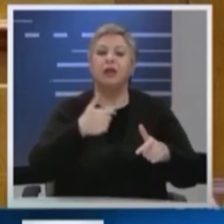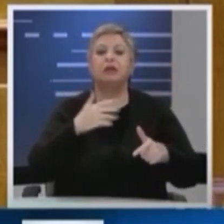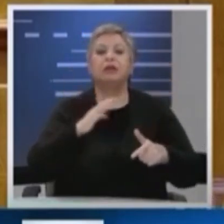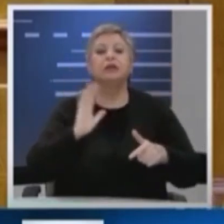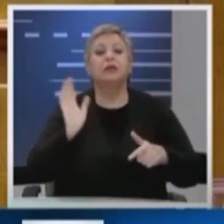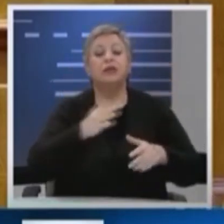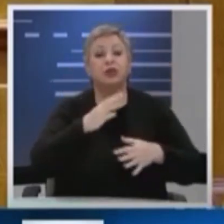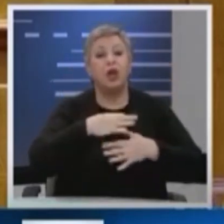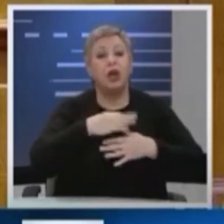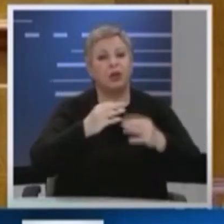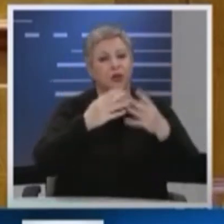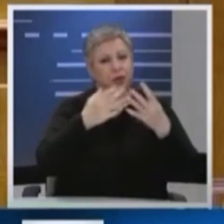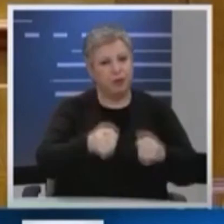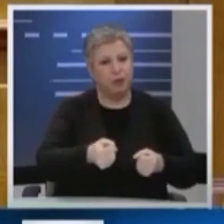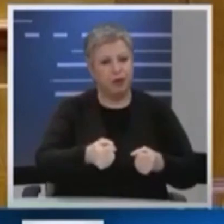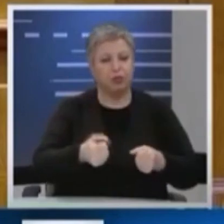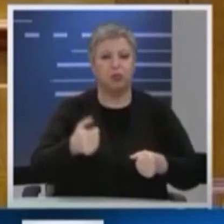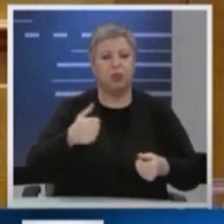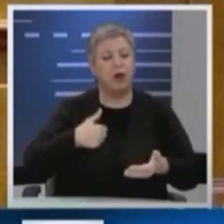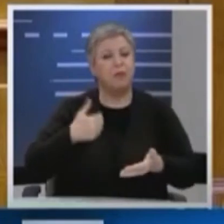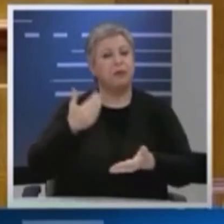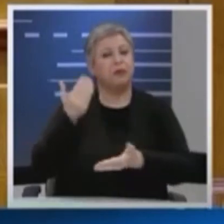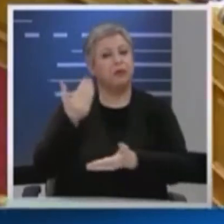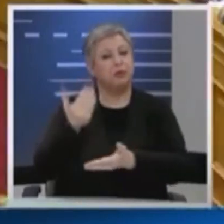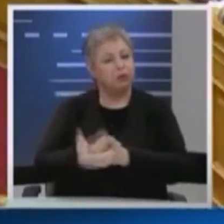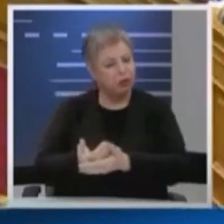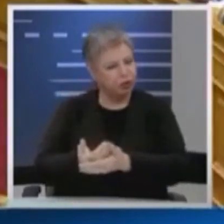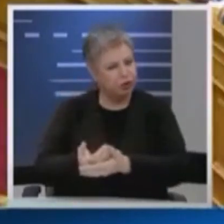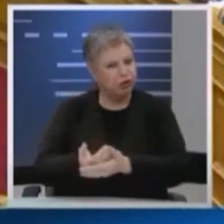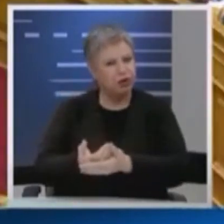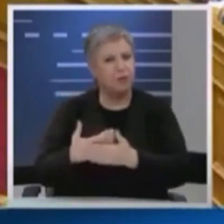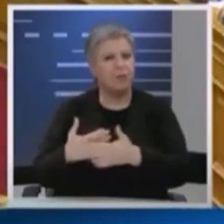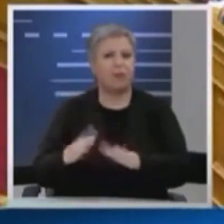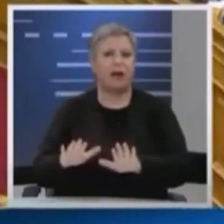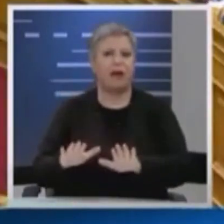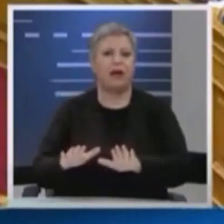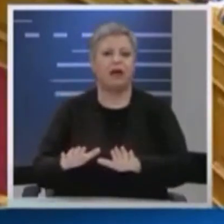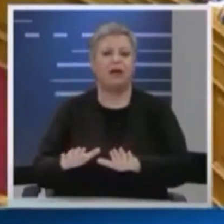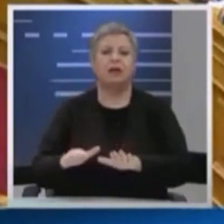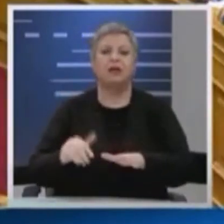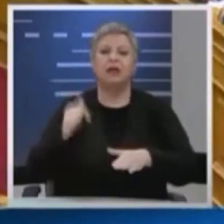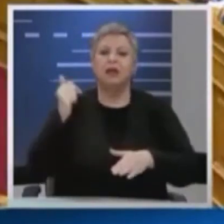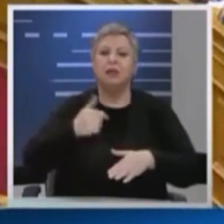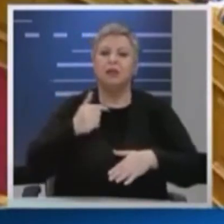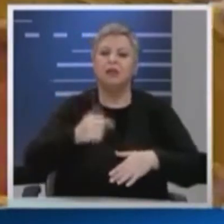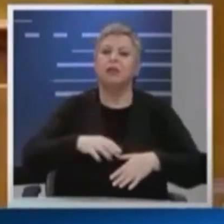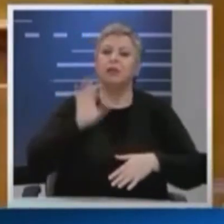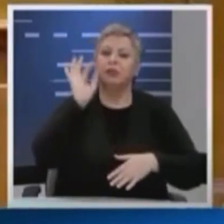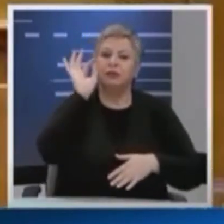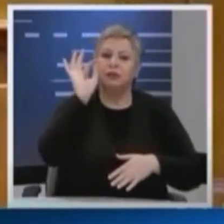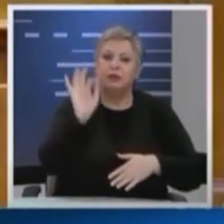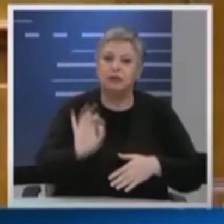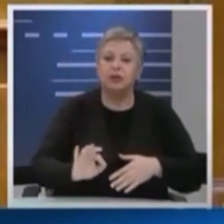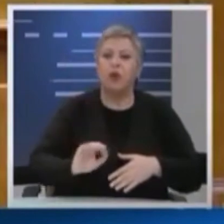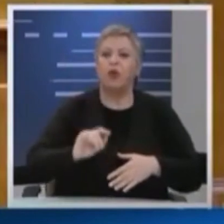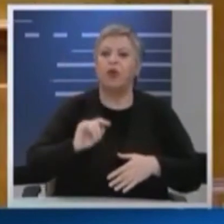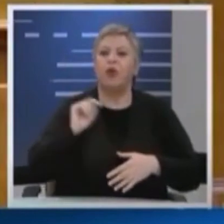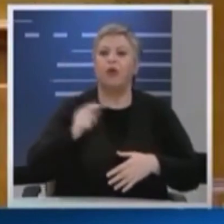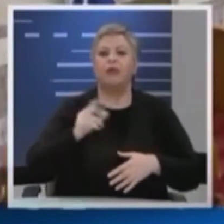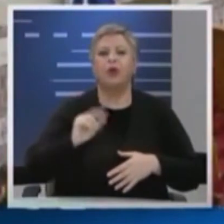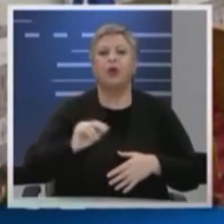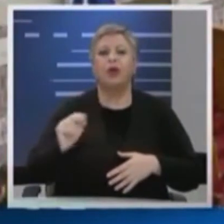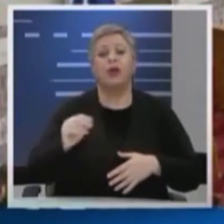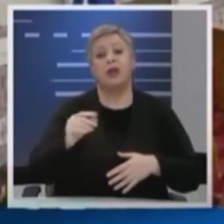Εμείς καταθέσαμε τη δική μας πρόταση, το σχέδιο Ελλάδα. Θα μου πείτε τους στόχους, λέτε κι εσείς τους ίδιους στόχους, όλα τα κόμματα λένε τους ίδιους